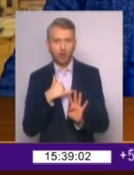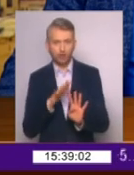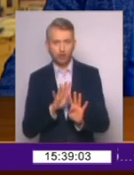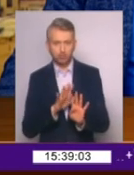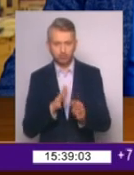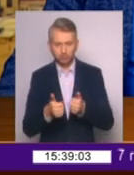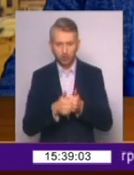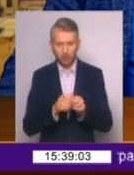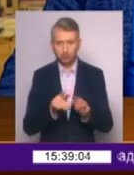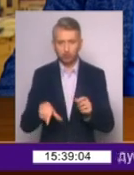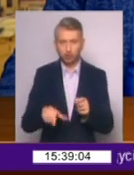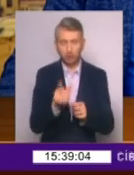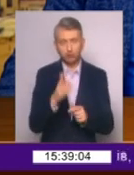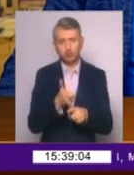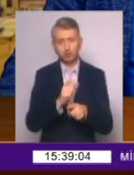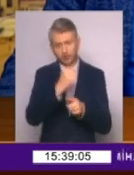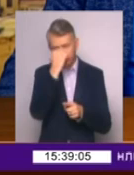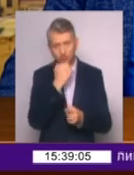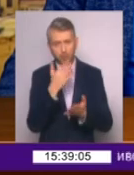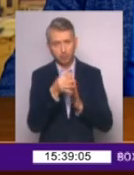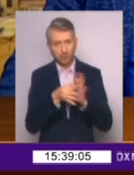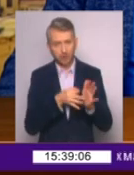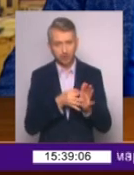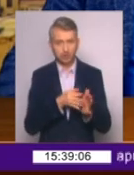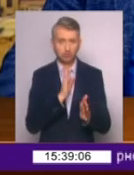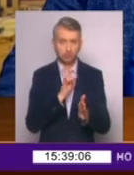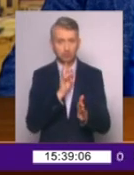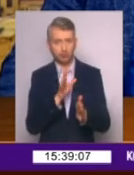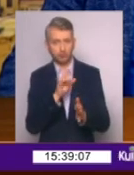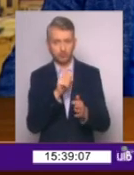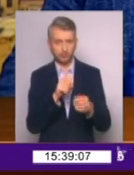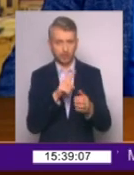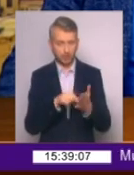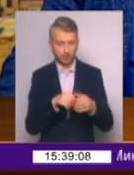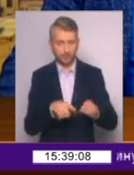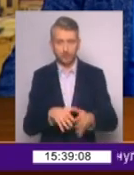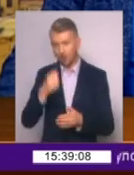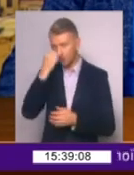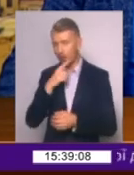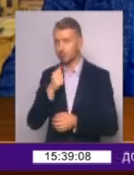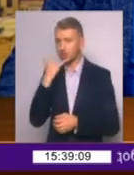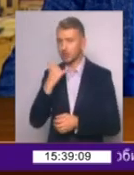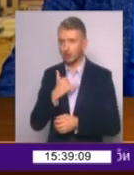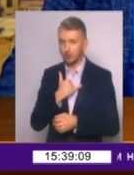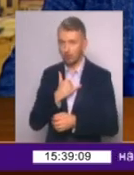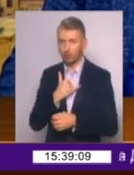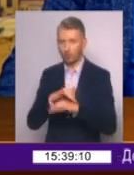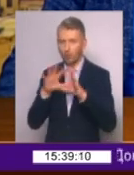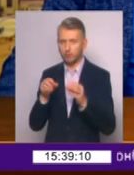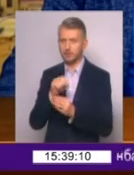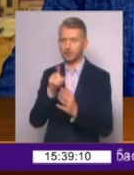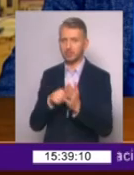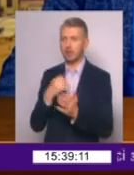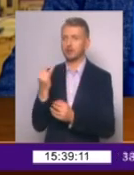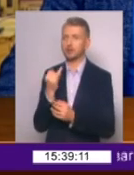дорозі. Так. Буду дуже вдячним, що підкажете. Я вам дуже дякую. Дуже дякую вам, пані Тетяно, за ваш дзвінок. Дуже такі комплексні питання,